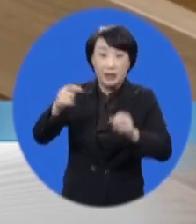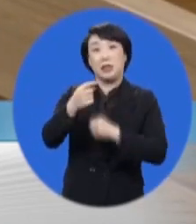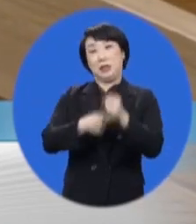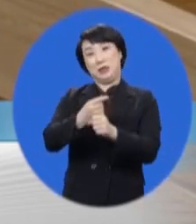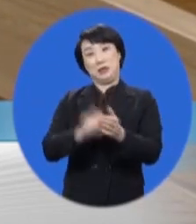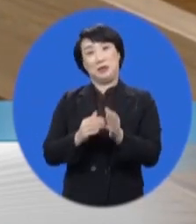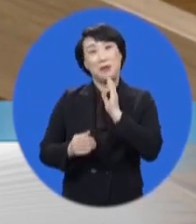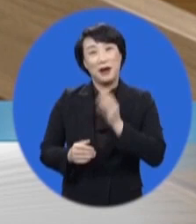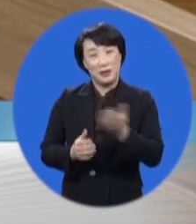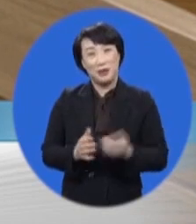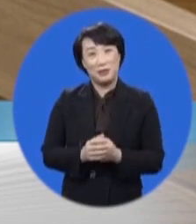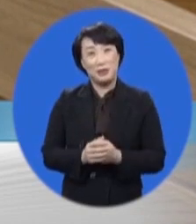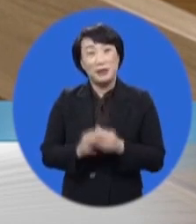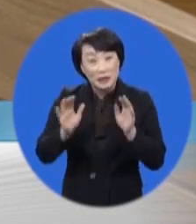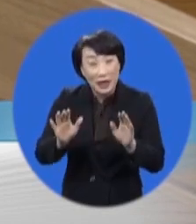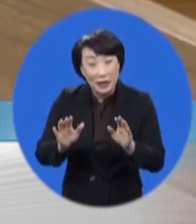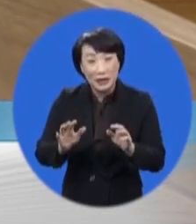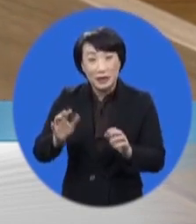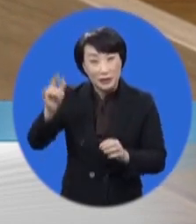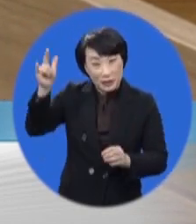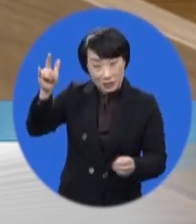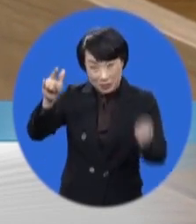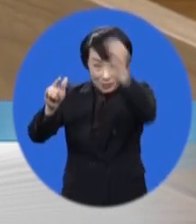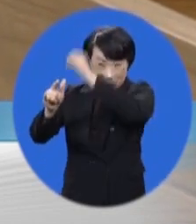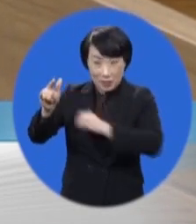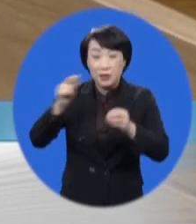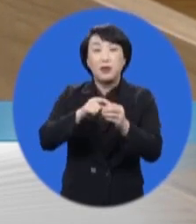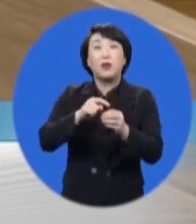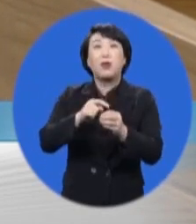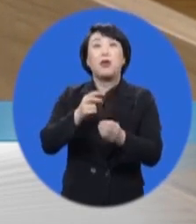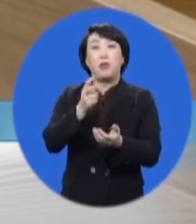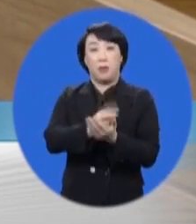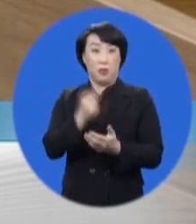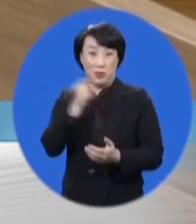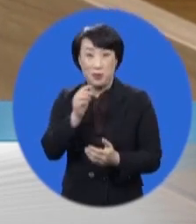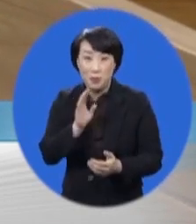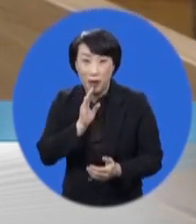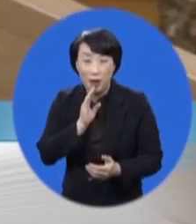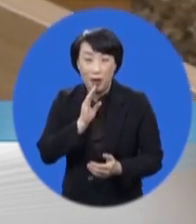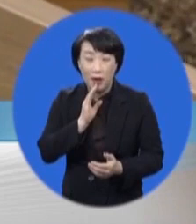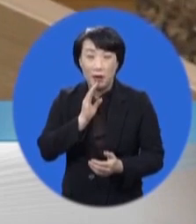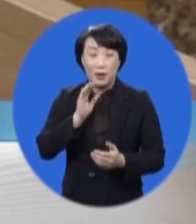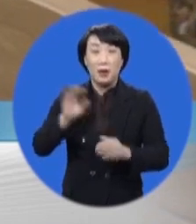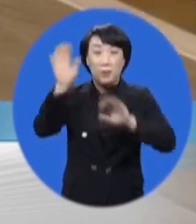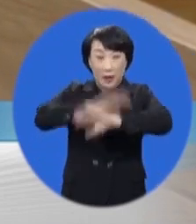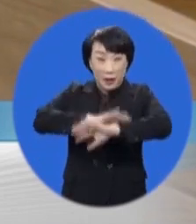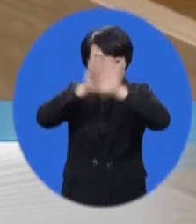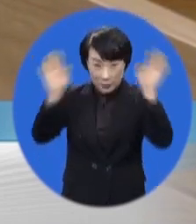대기권이 절대로 지구를 봉하는데 철저하게 움직여갑니다. 하루요